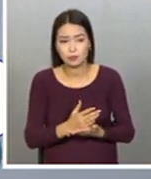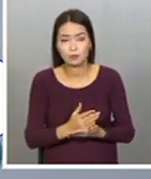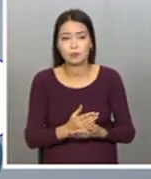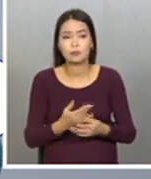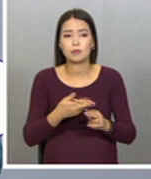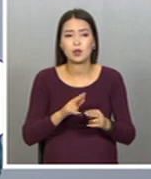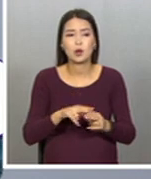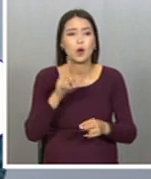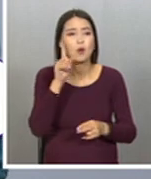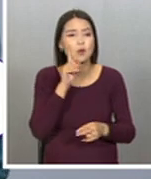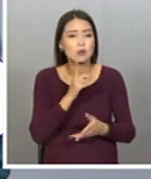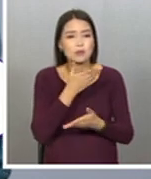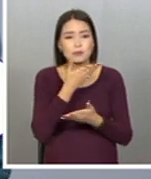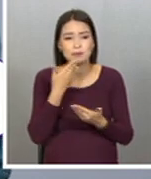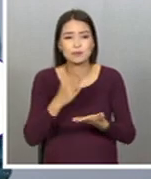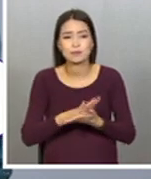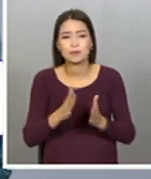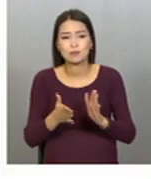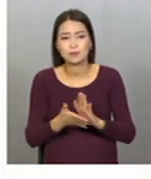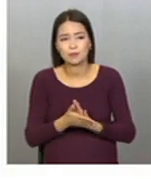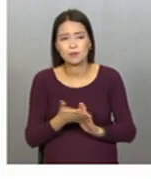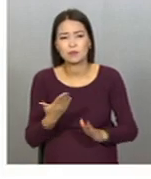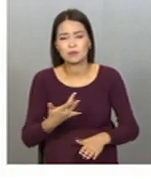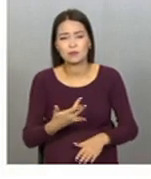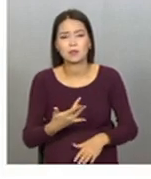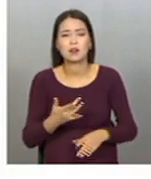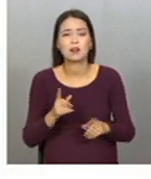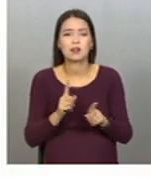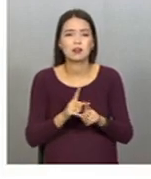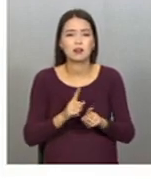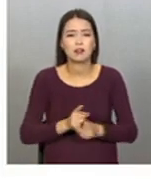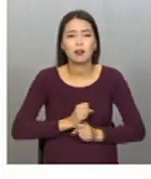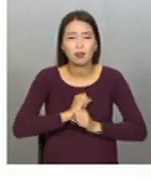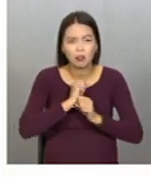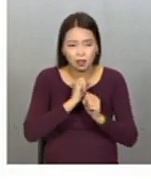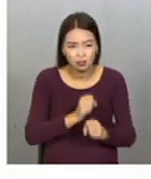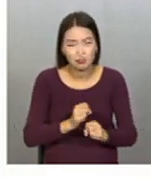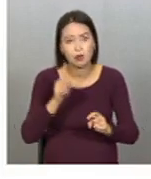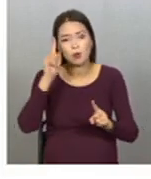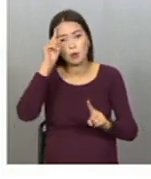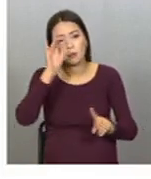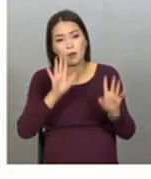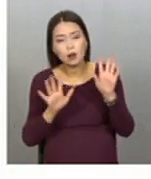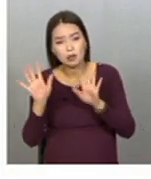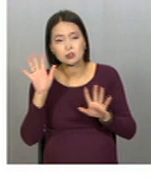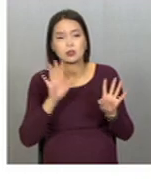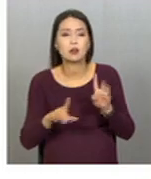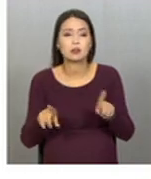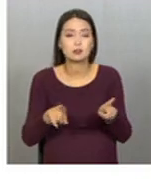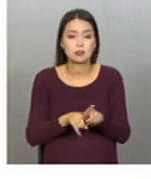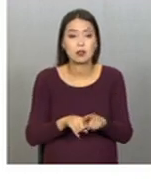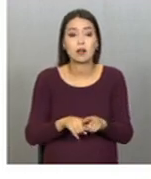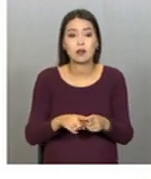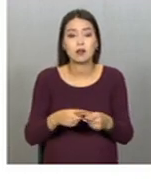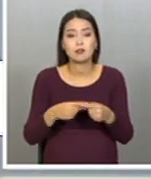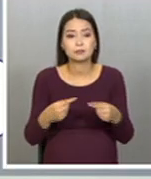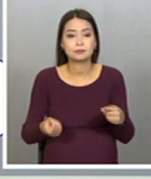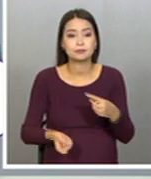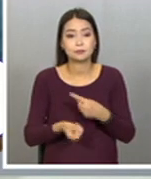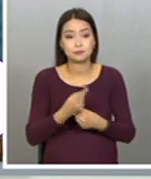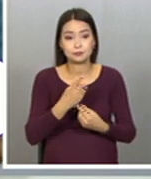қолайсыз жағдайда сезініп, жүрек айну, құсу, бас айналу сияқты ауру белгілерін